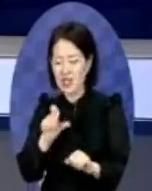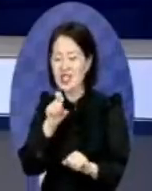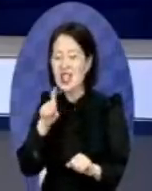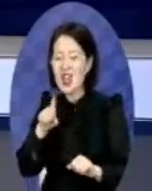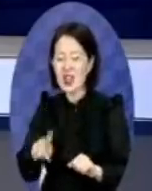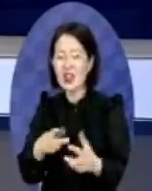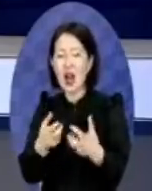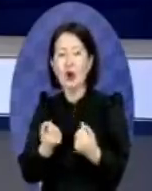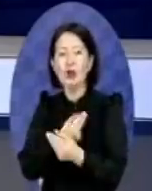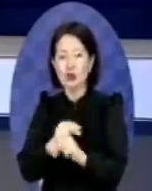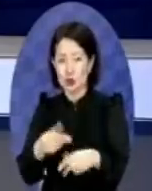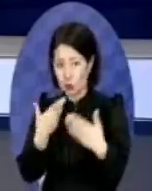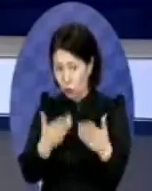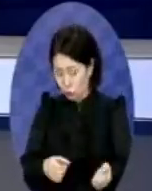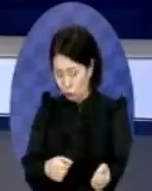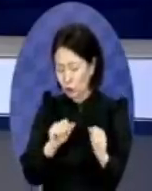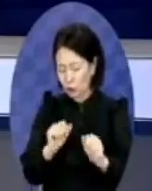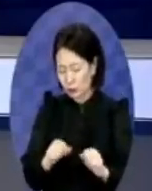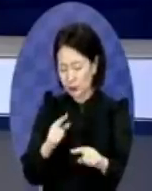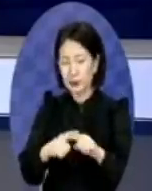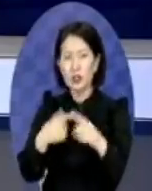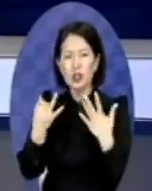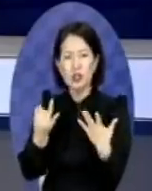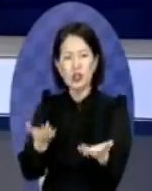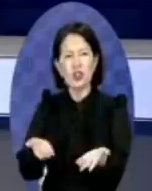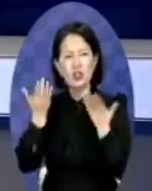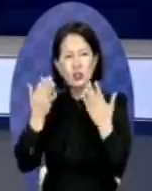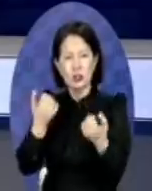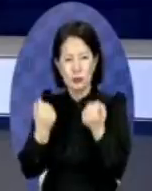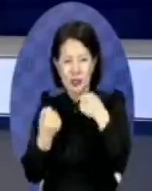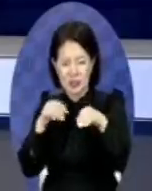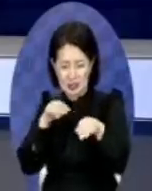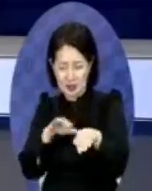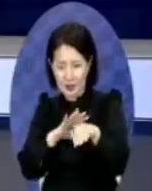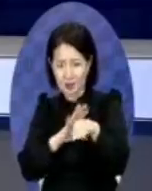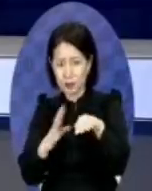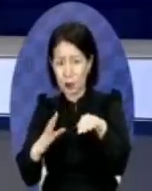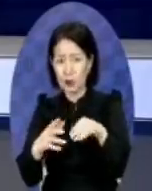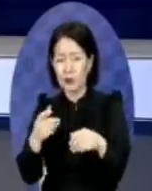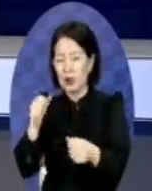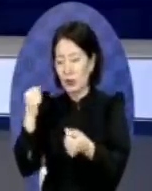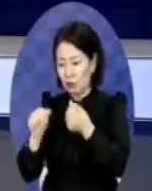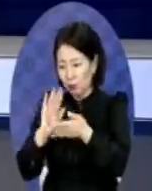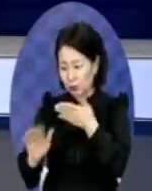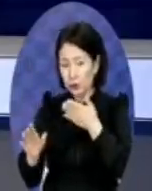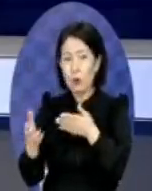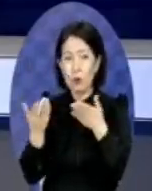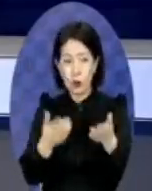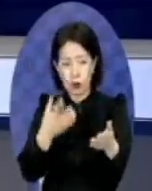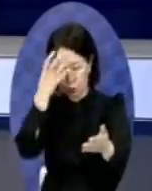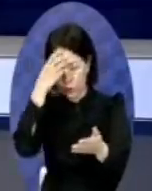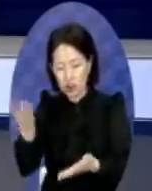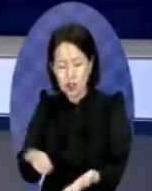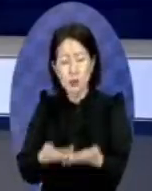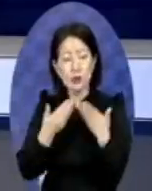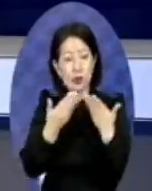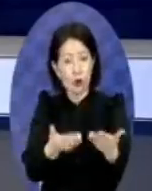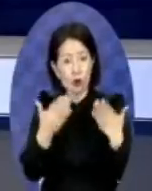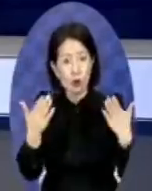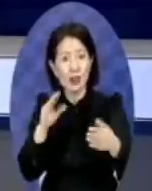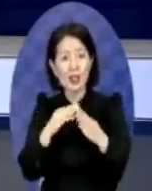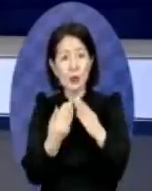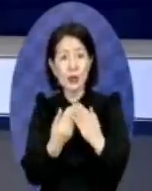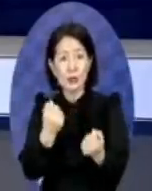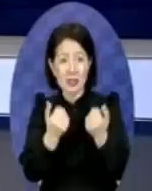за 7-оос дээш судалтай одоо гэр бүлийн зориулалттай автомашин худалдан авахт нь бас тухайн гэр бүлд төрөөс дэмжлэг үзүүлэх,